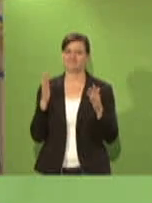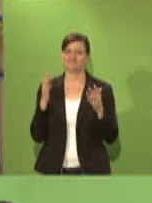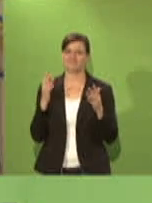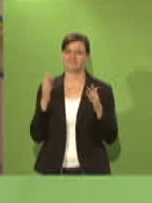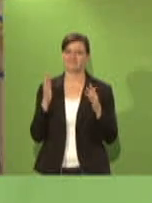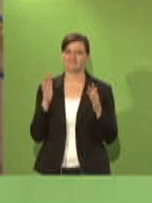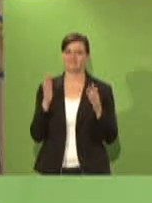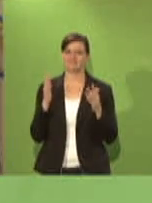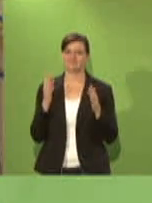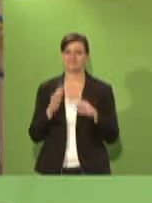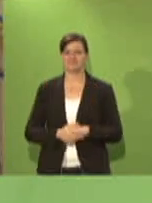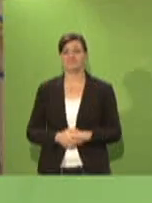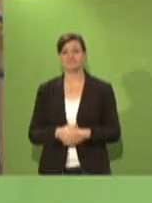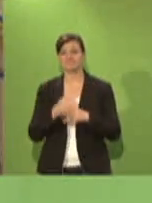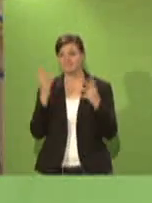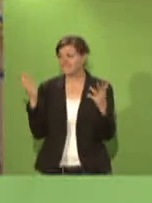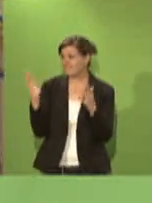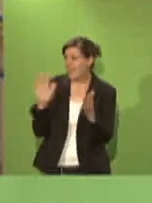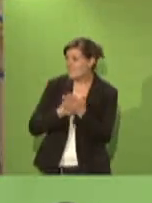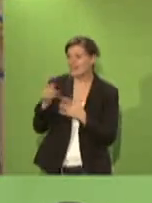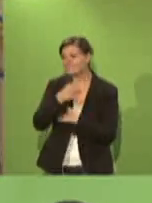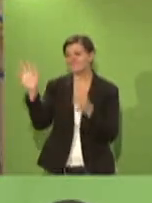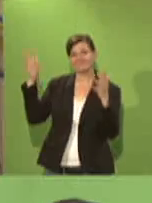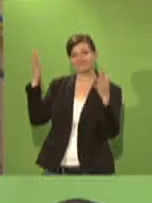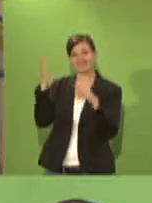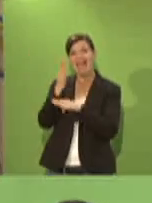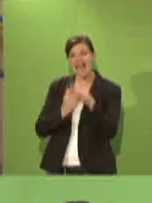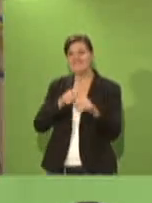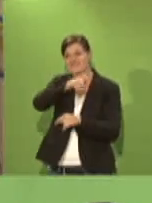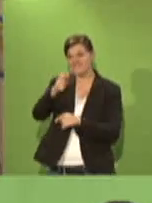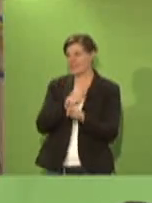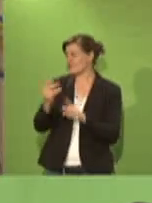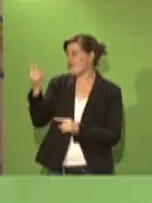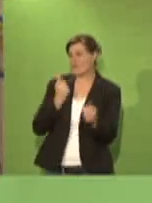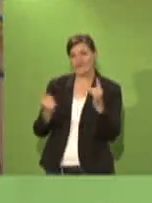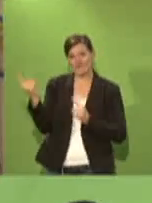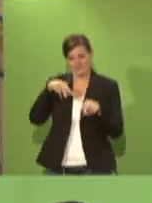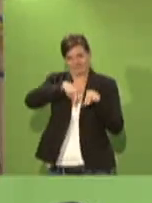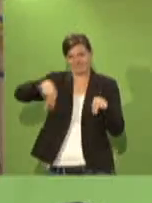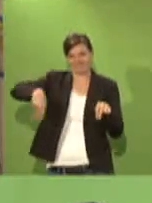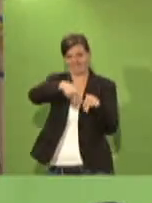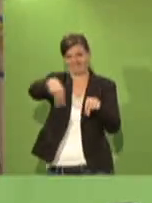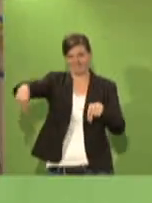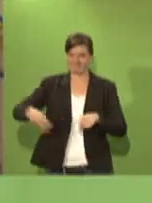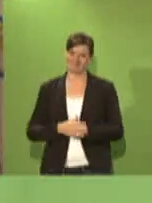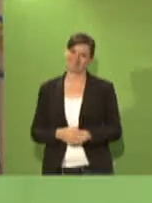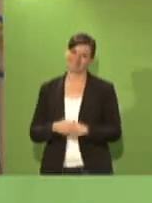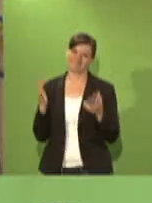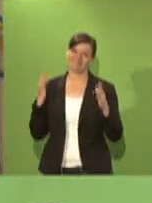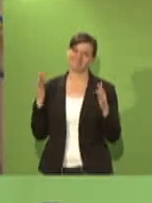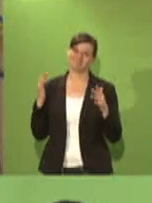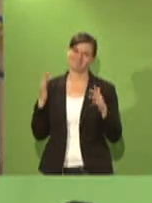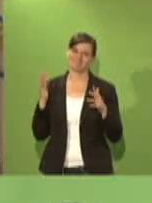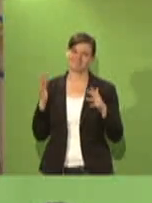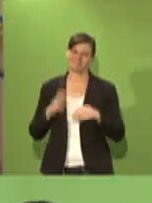Ja, genau. Wie wäre es mit einem Zwischenapplaus? Die Hälfte der Leute haben wir jetzt nämlich auf der Bühne schon mal, genau. Hast du für ein OV? Wir sind